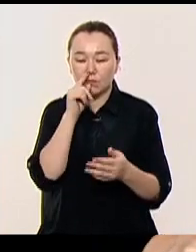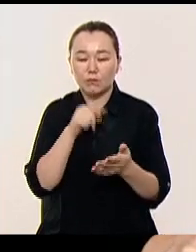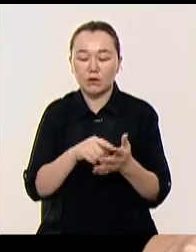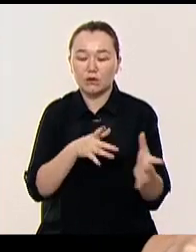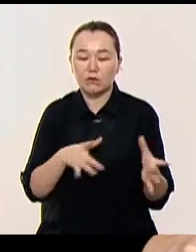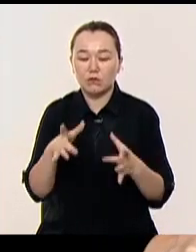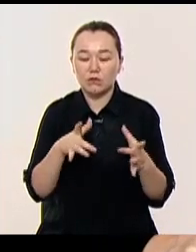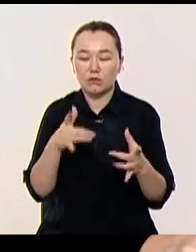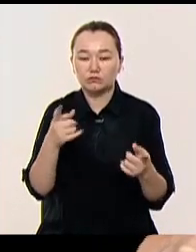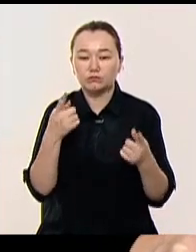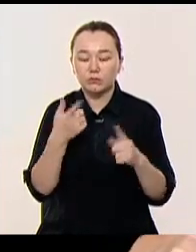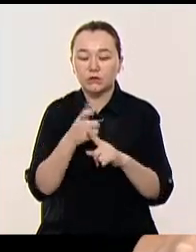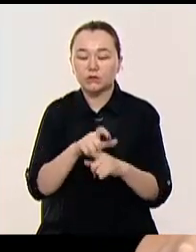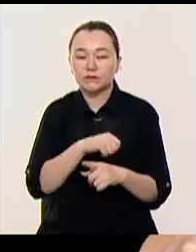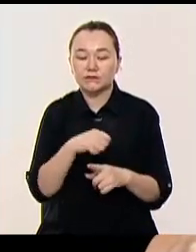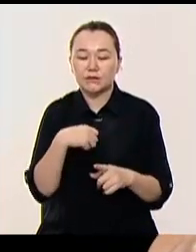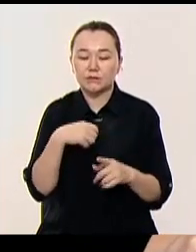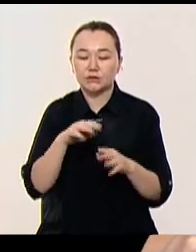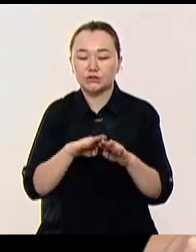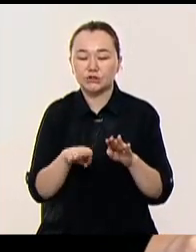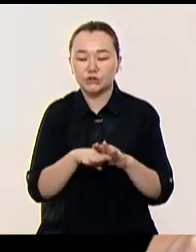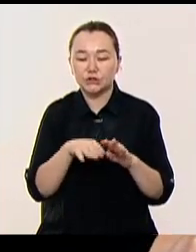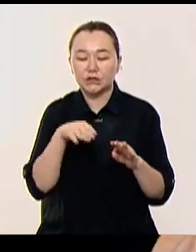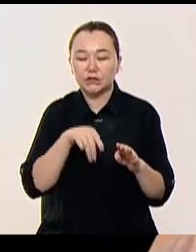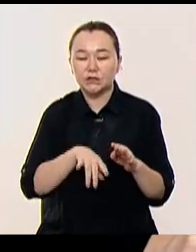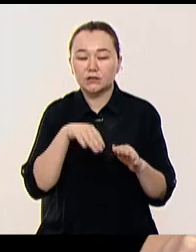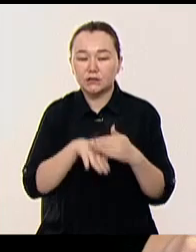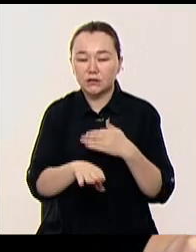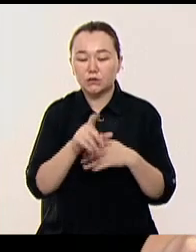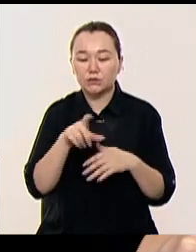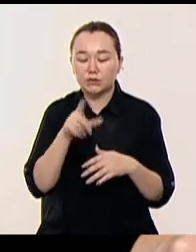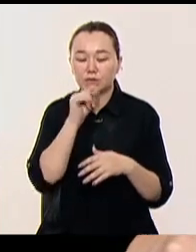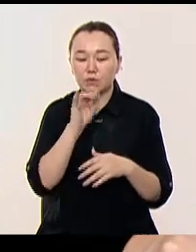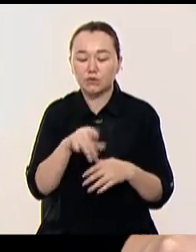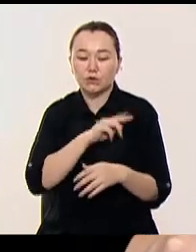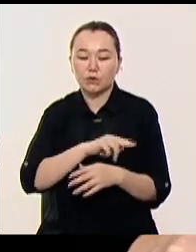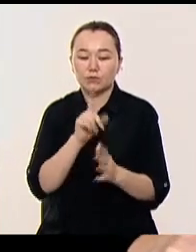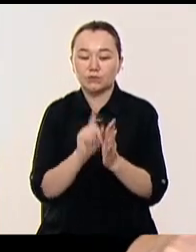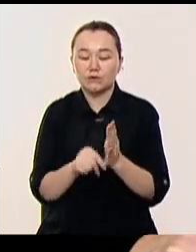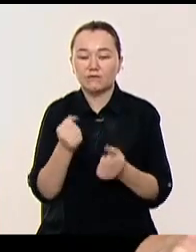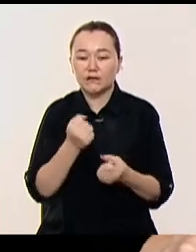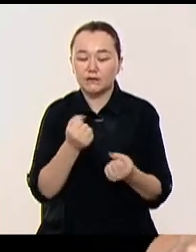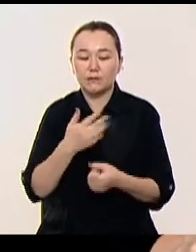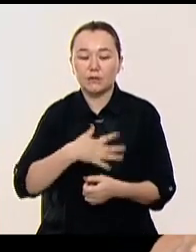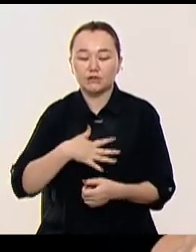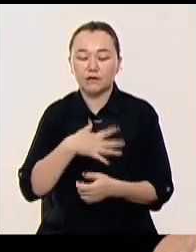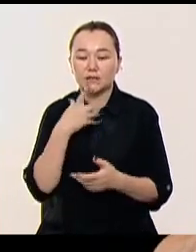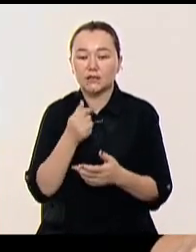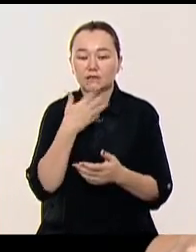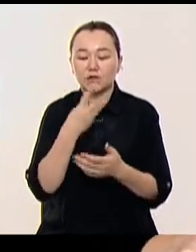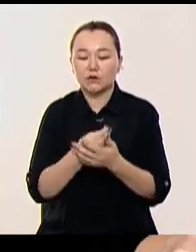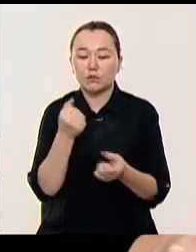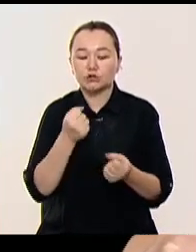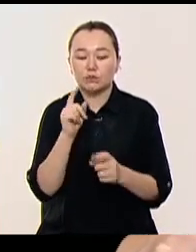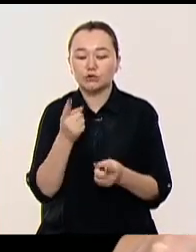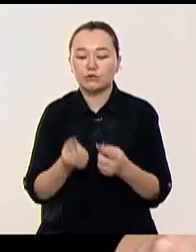лужу, которая образовалась в самой нижней части объекта. Люди не могли проехать на работу. Водители переживали за свои машины.